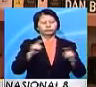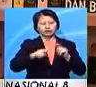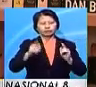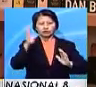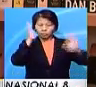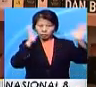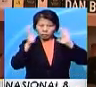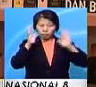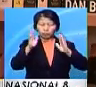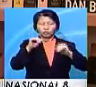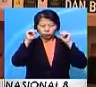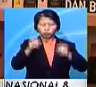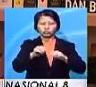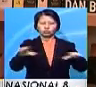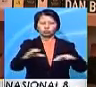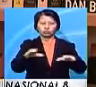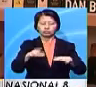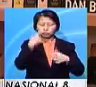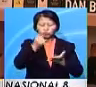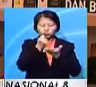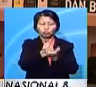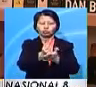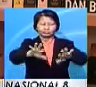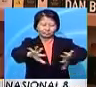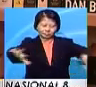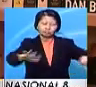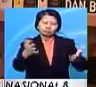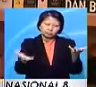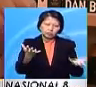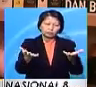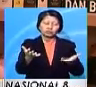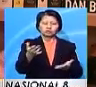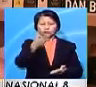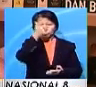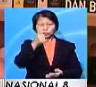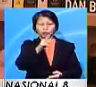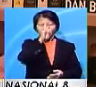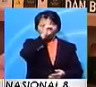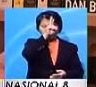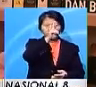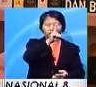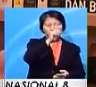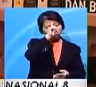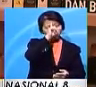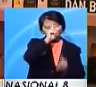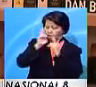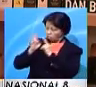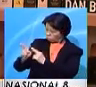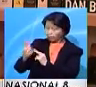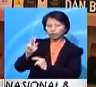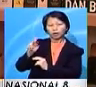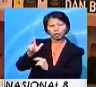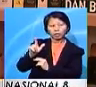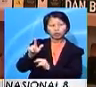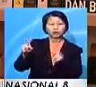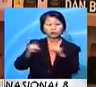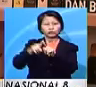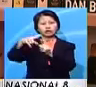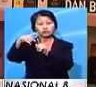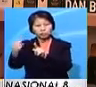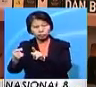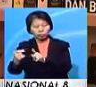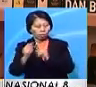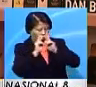mungkin Wisma Putra boleh melakukan sesuatu dalam hal ini. Kerana saya pasti India menghormati Kuala Lumpur. begitu juga